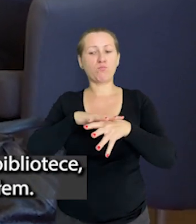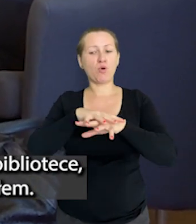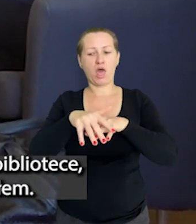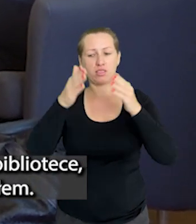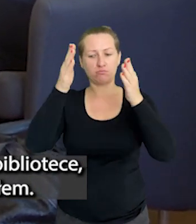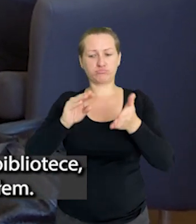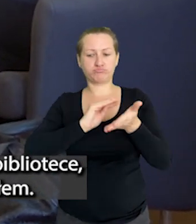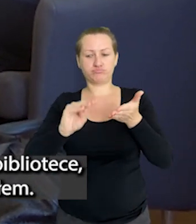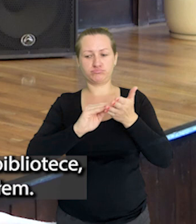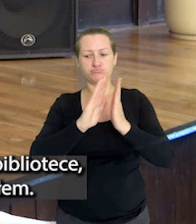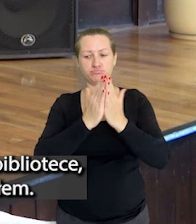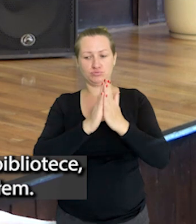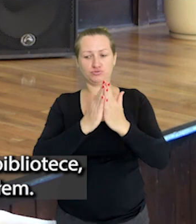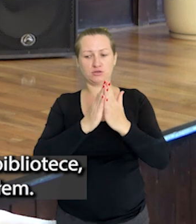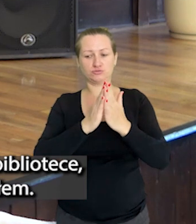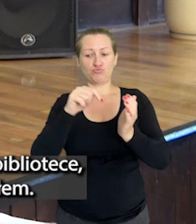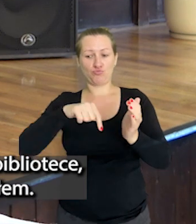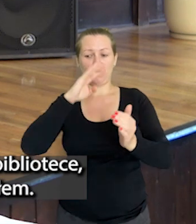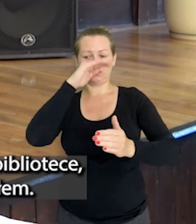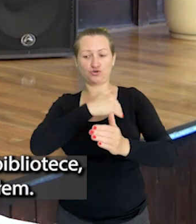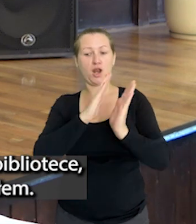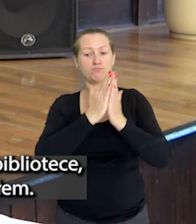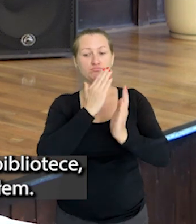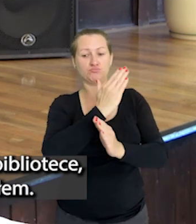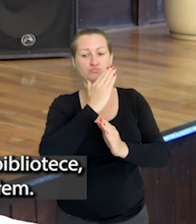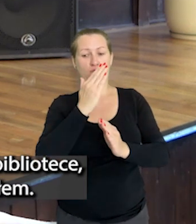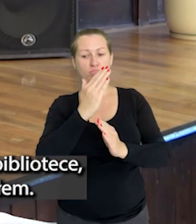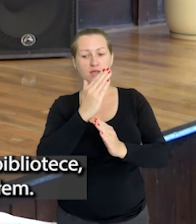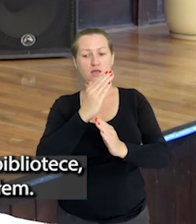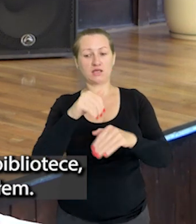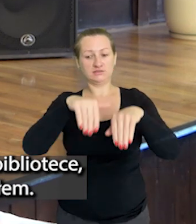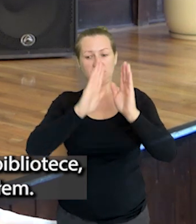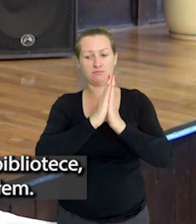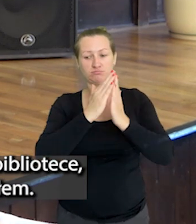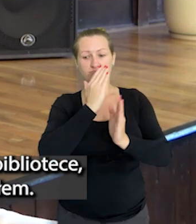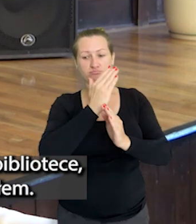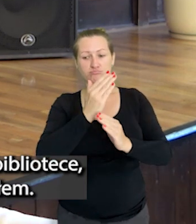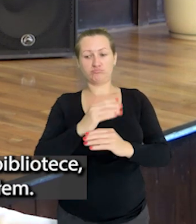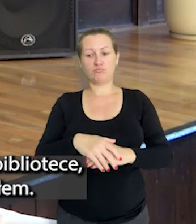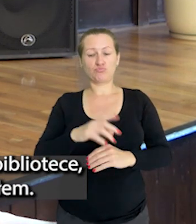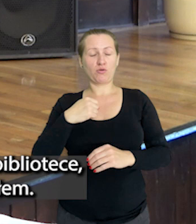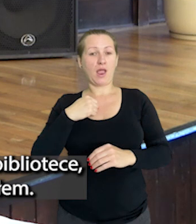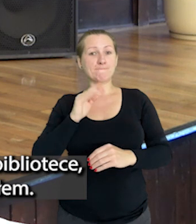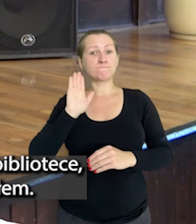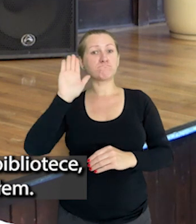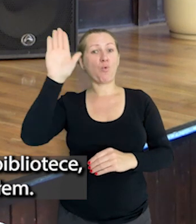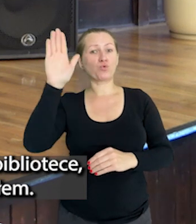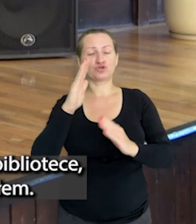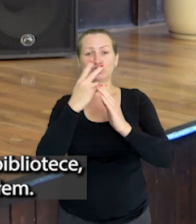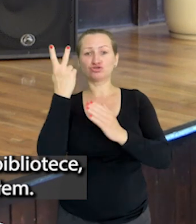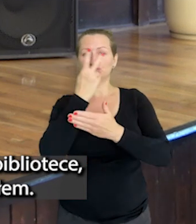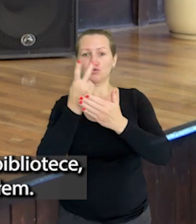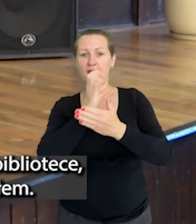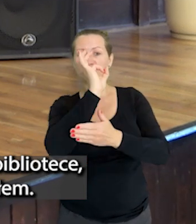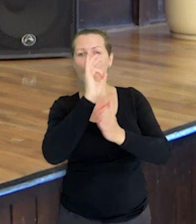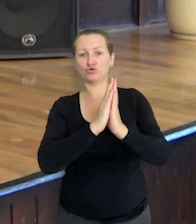i zarówno tutaj w szkolnej bibliotece, jak i w księgarni Atena Sonii Janikowskiej były jego książki, które